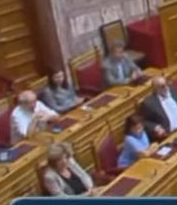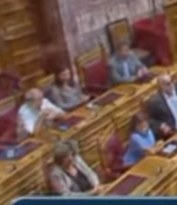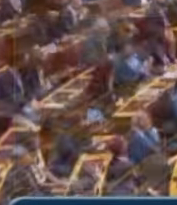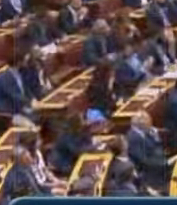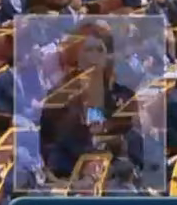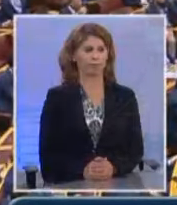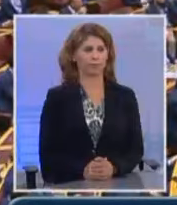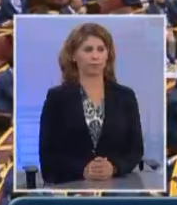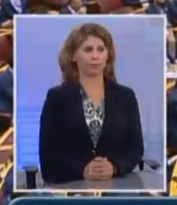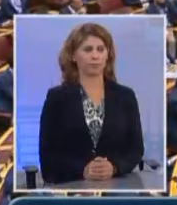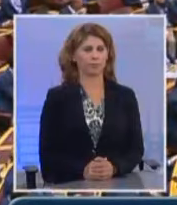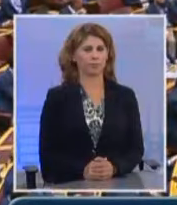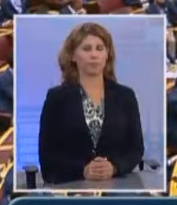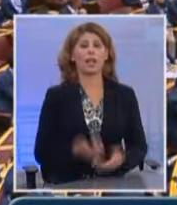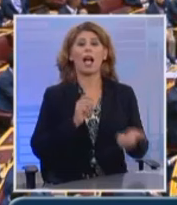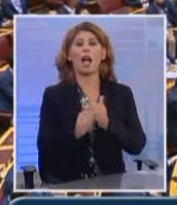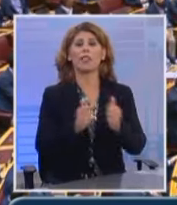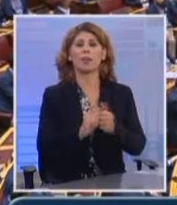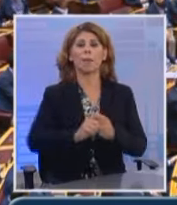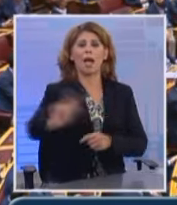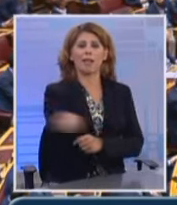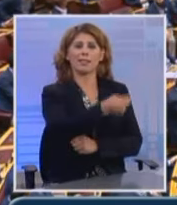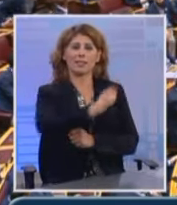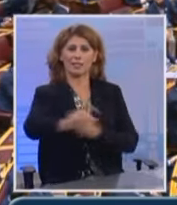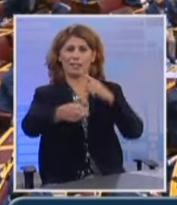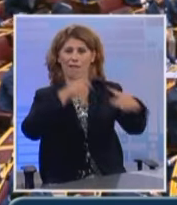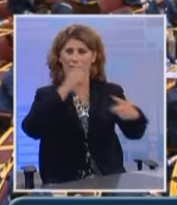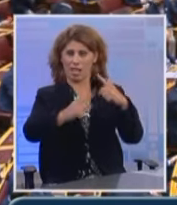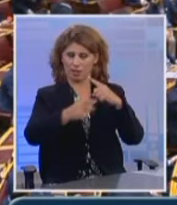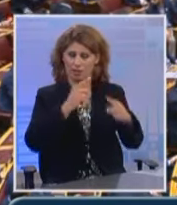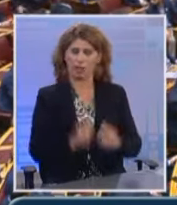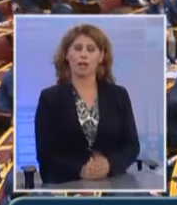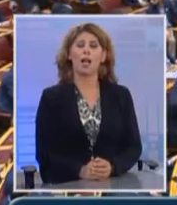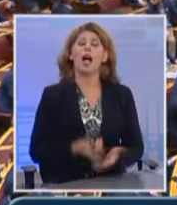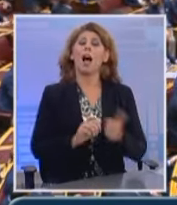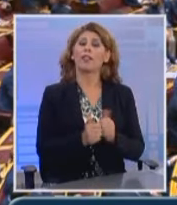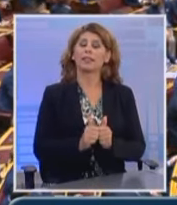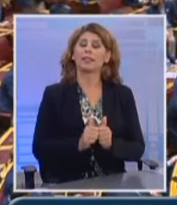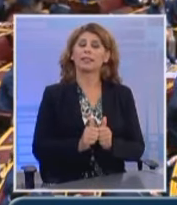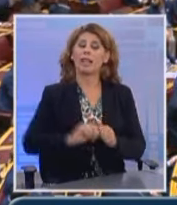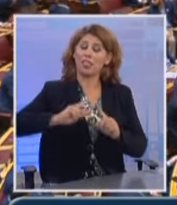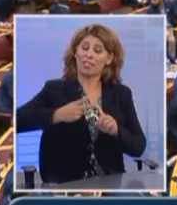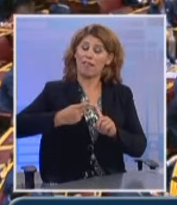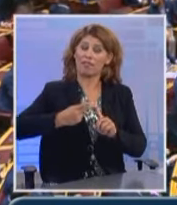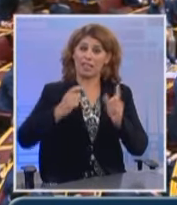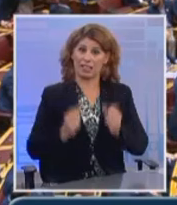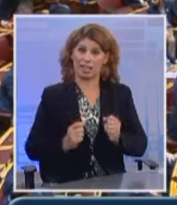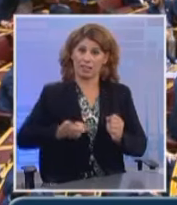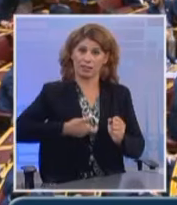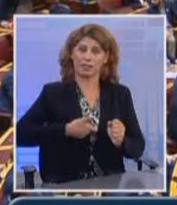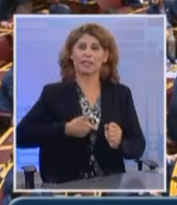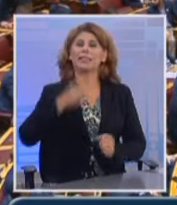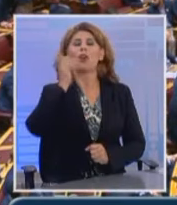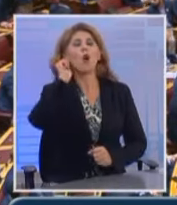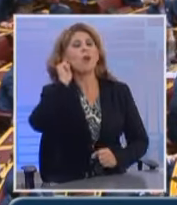Για το άθλημα της ξιφασκίας, ο αθλητής και ασημένιος Παρολυμπιονίκης